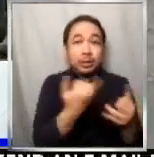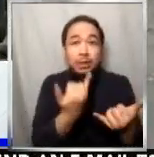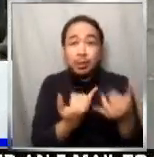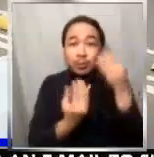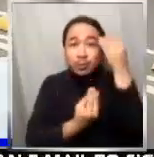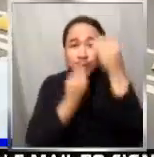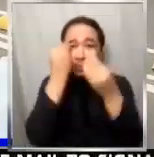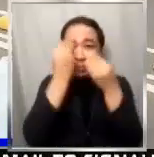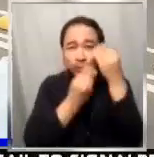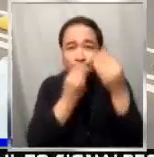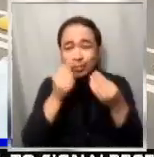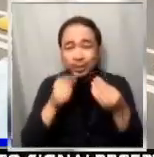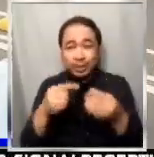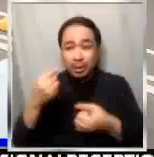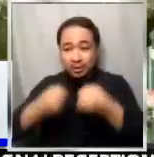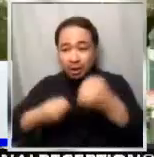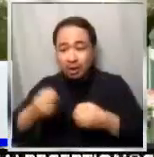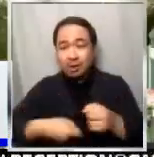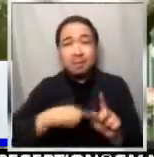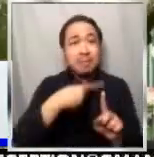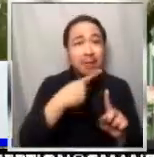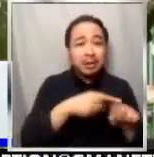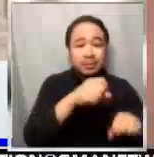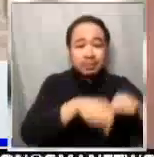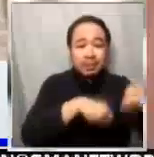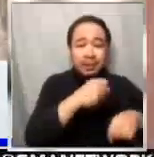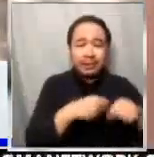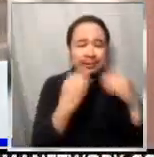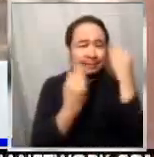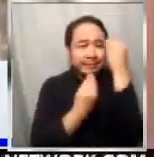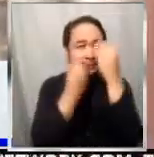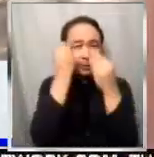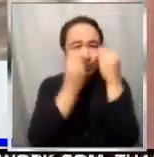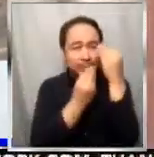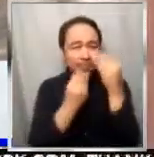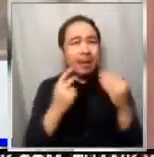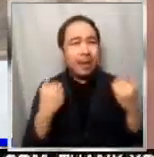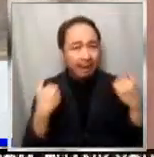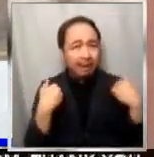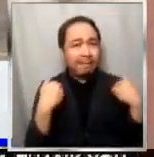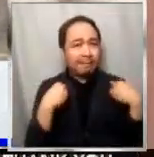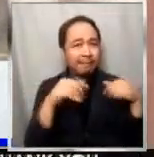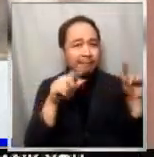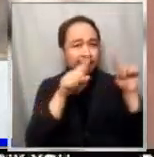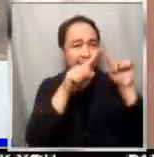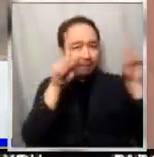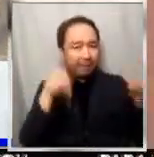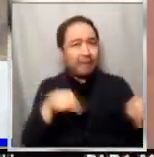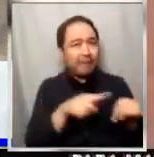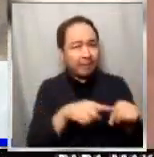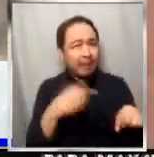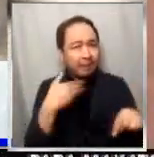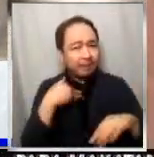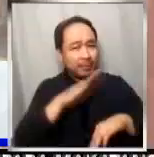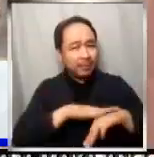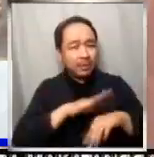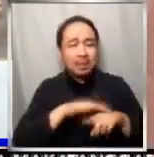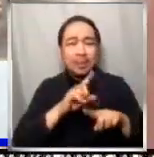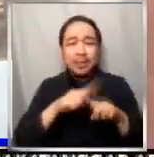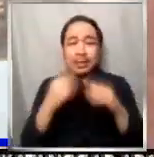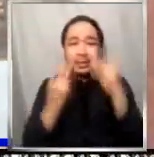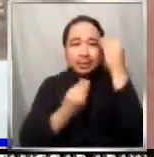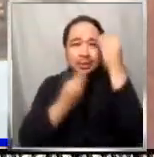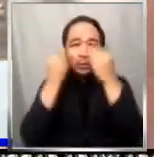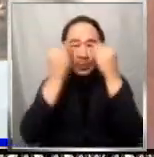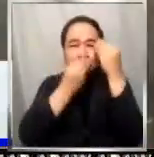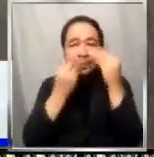motorista. May mga signage naman, pero dahil sa kalituhan, may mga pagkakataong napapadaan ang mga